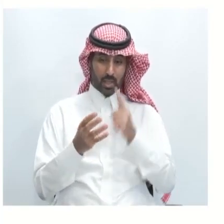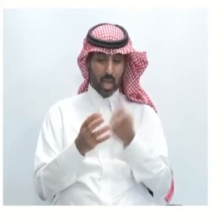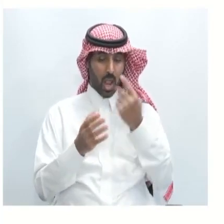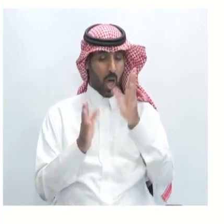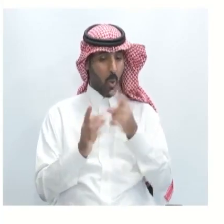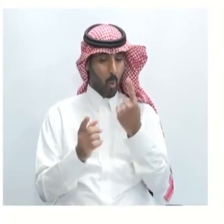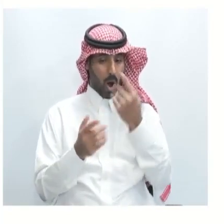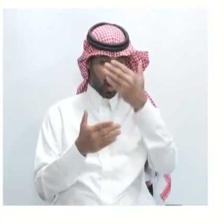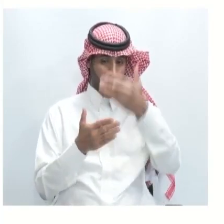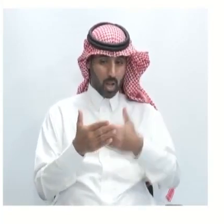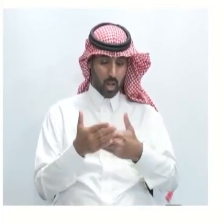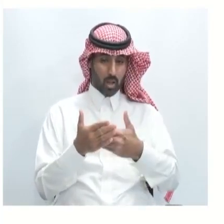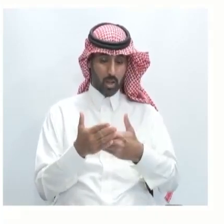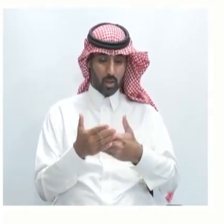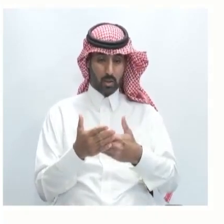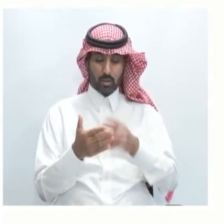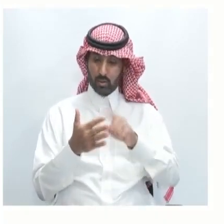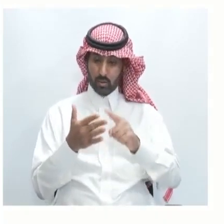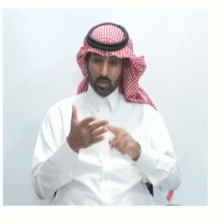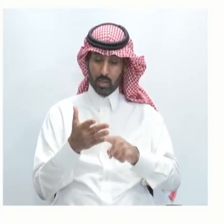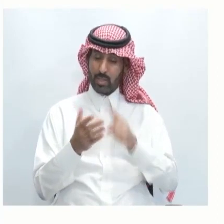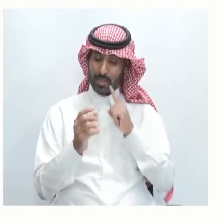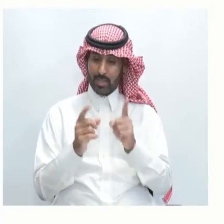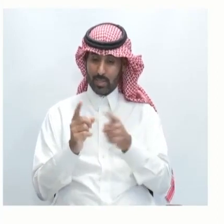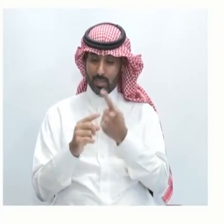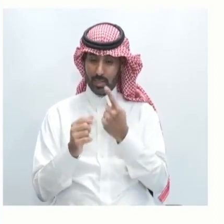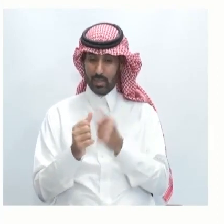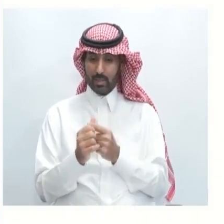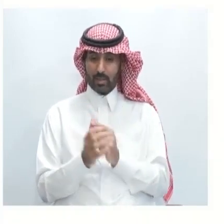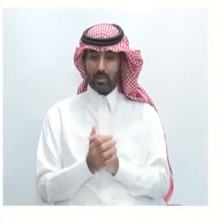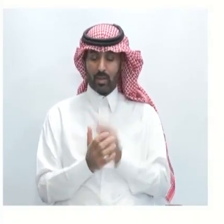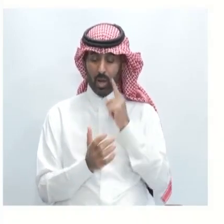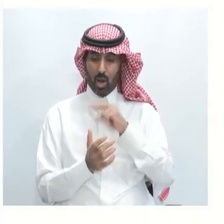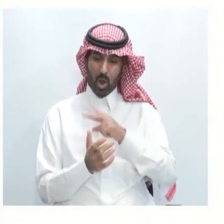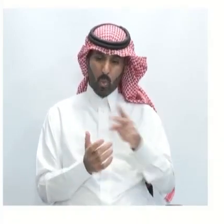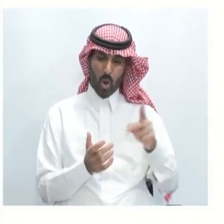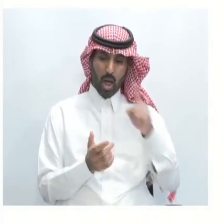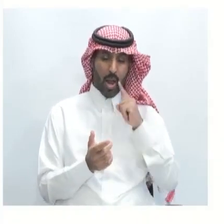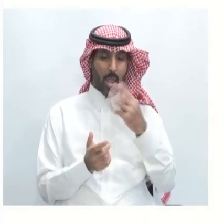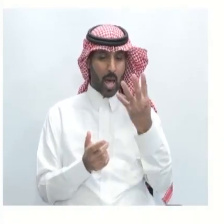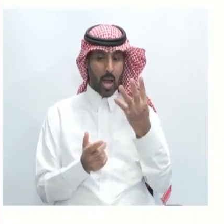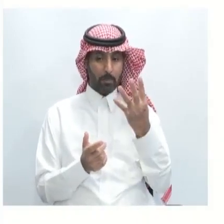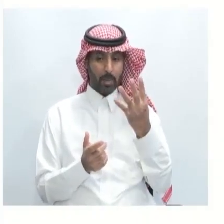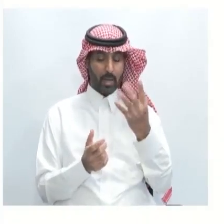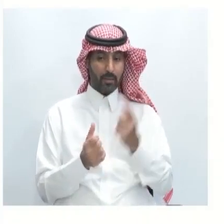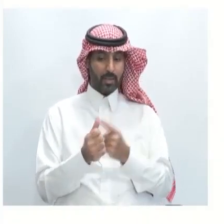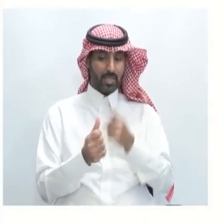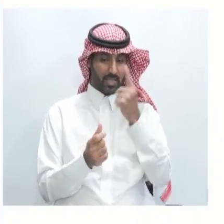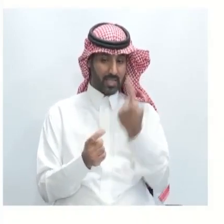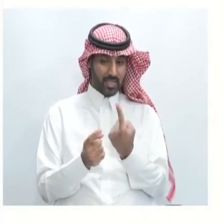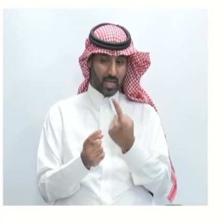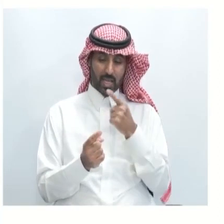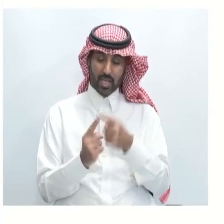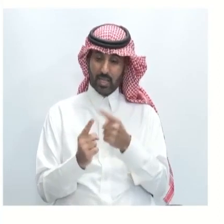لكي لا يلتبس علينا هذه الانواع الاربعه التي تحدثنا عنها قبل قليل